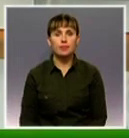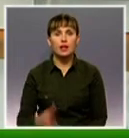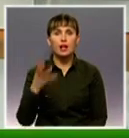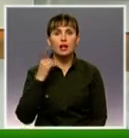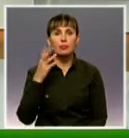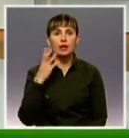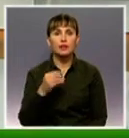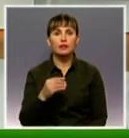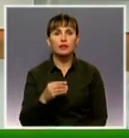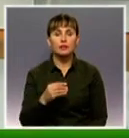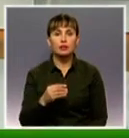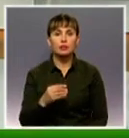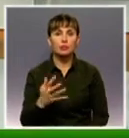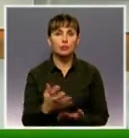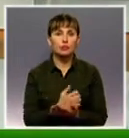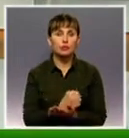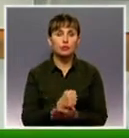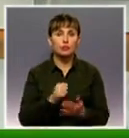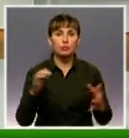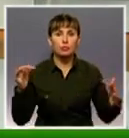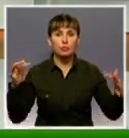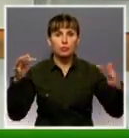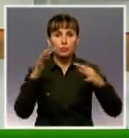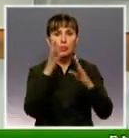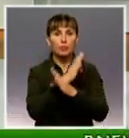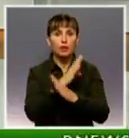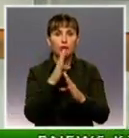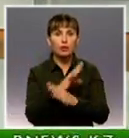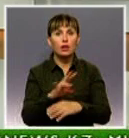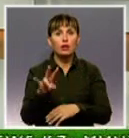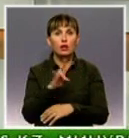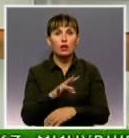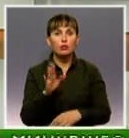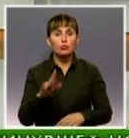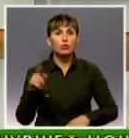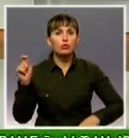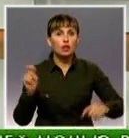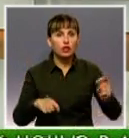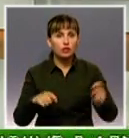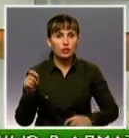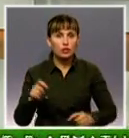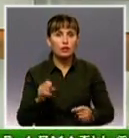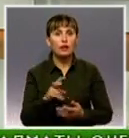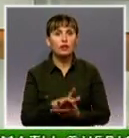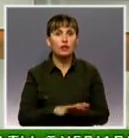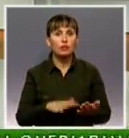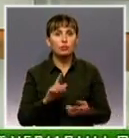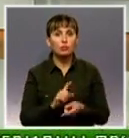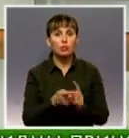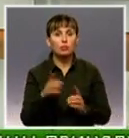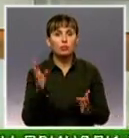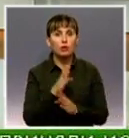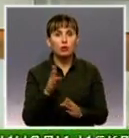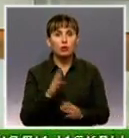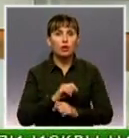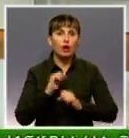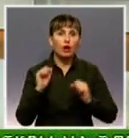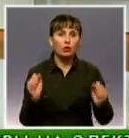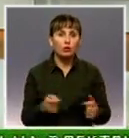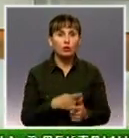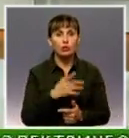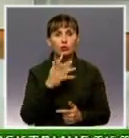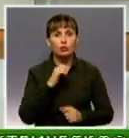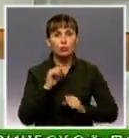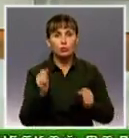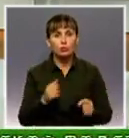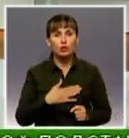Другим темам: Алматы накрыли стаи туч. По прогнозам синоптиков, ноябрь будет дождливым. Как дальше будет меняться погода? Суровая или теплая